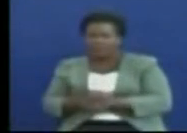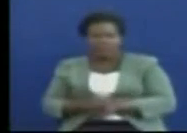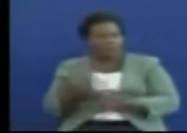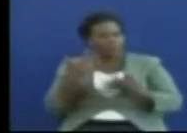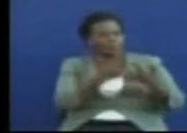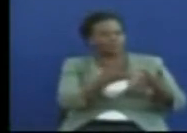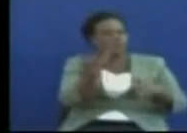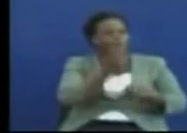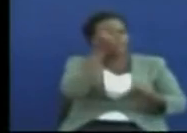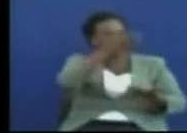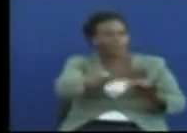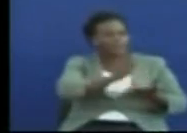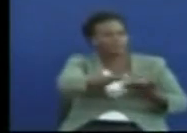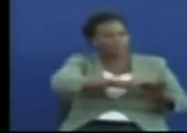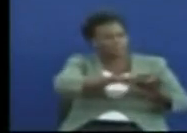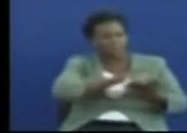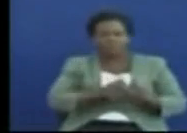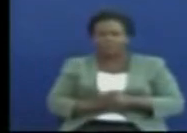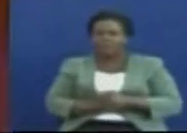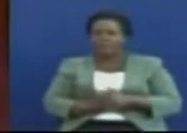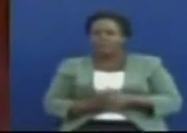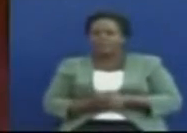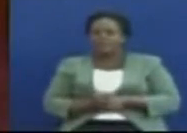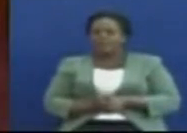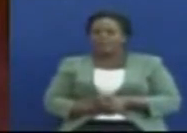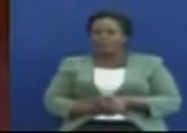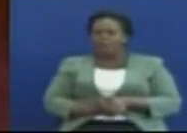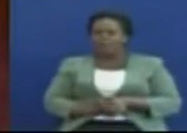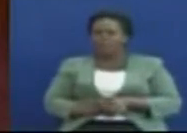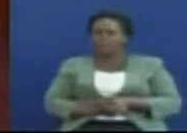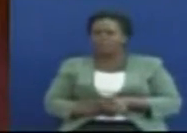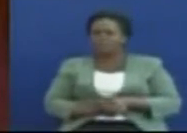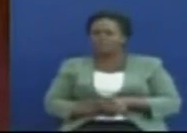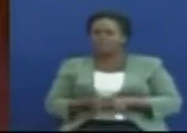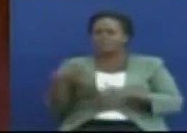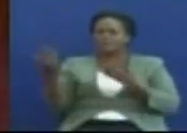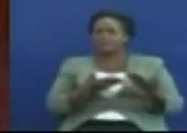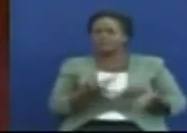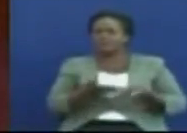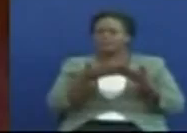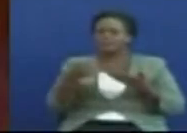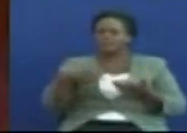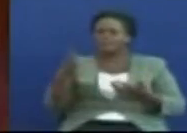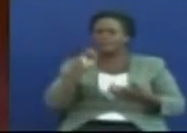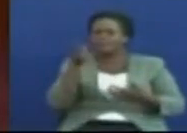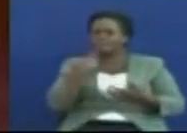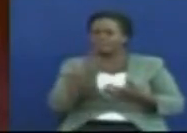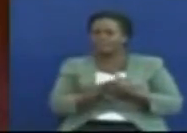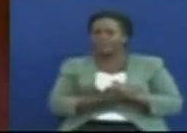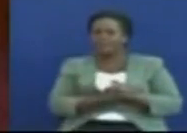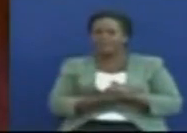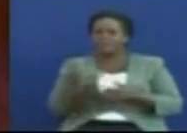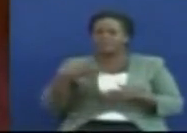na haki Zao za kims mhh waziri meshi Simba chaw